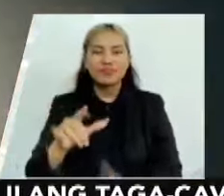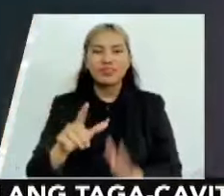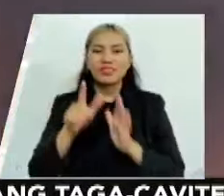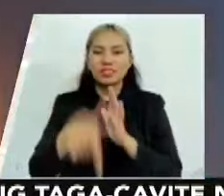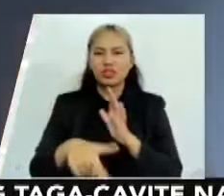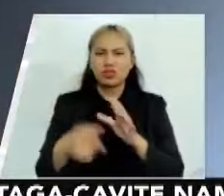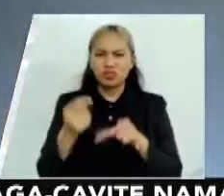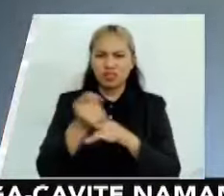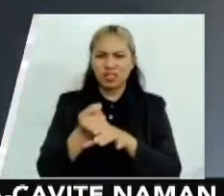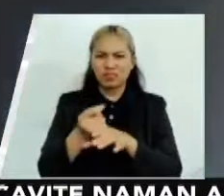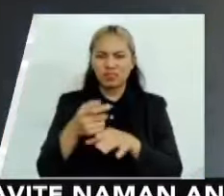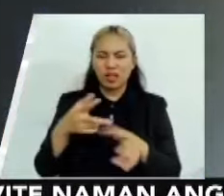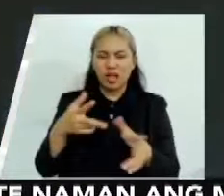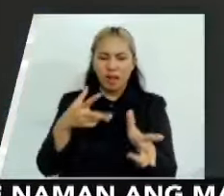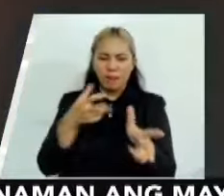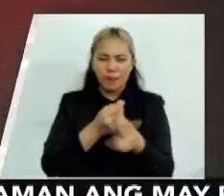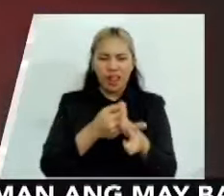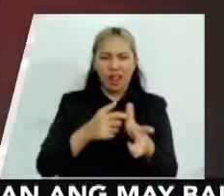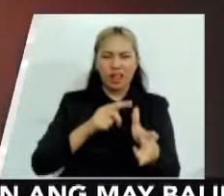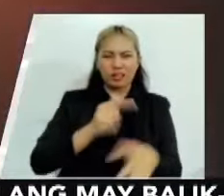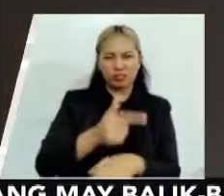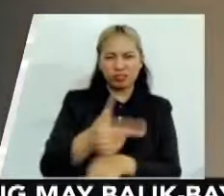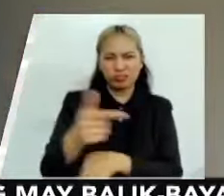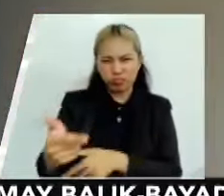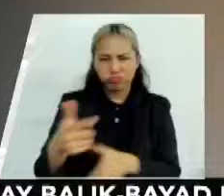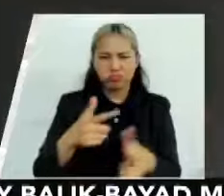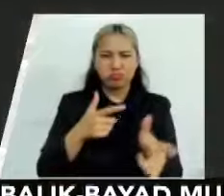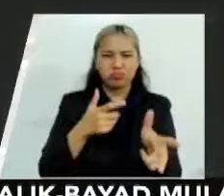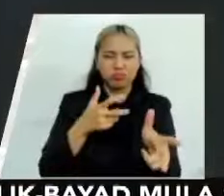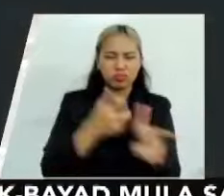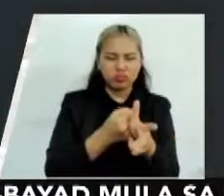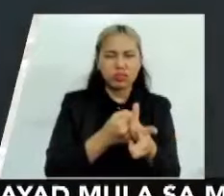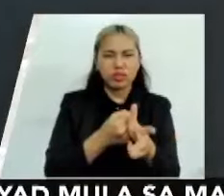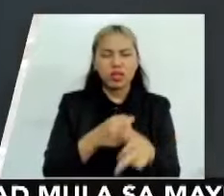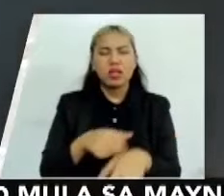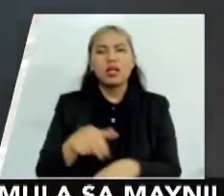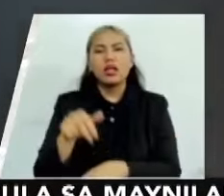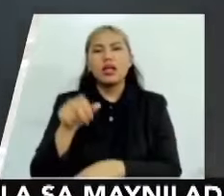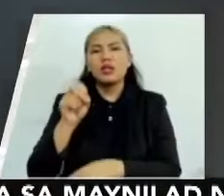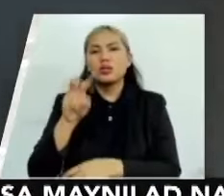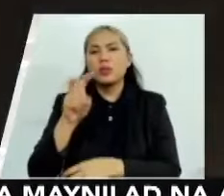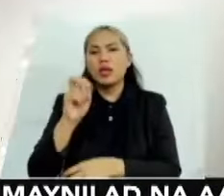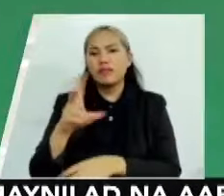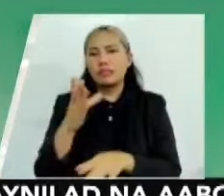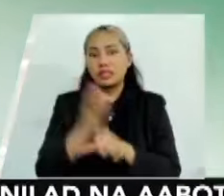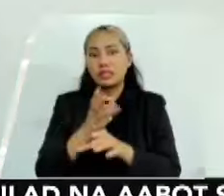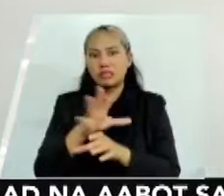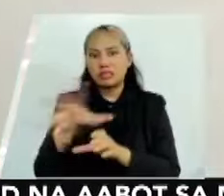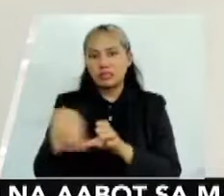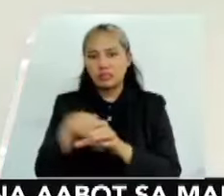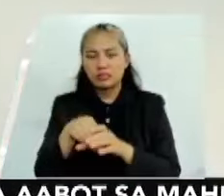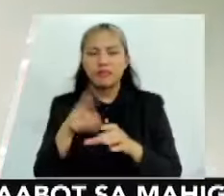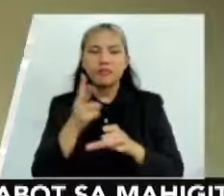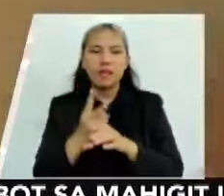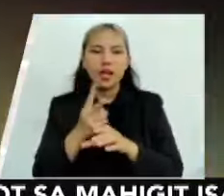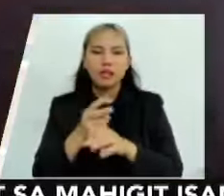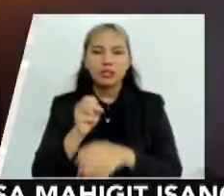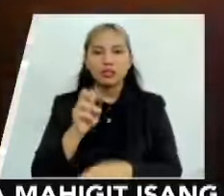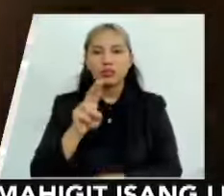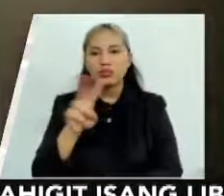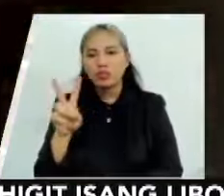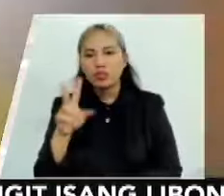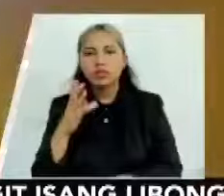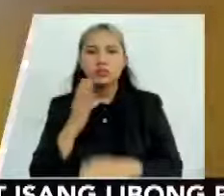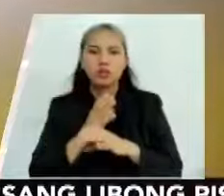mga sasakyan sa harap nito. 12 sasakyan ang nadamay, kabilang ang ilang van, SUV at kotse. UP